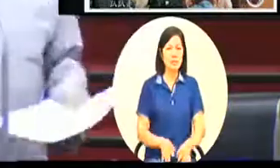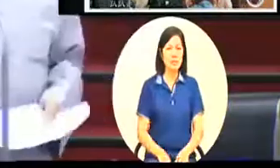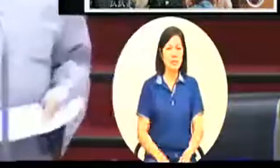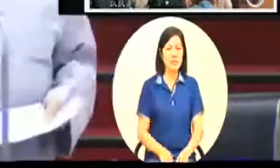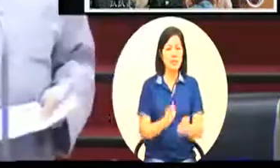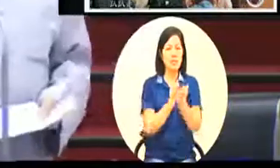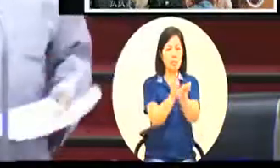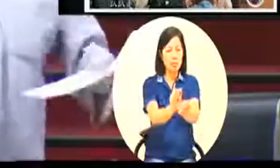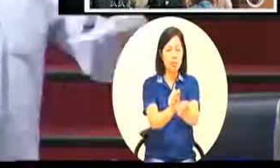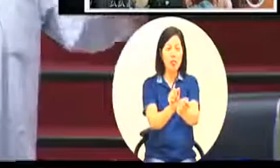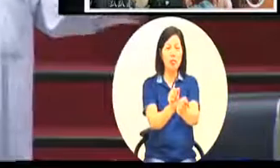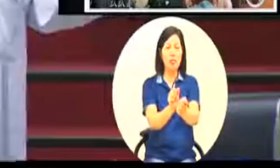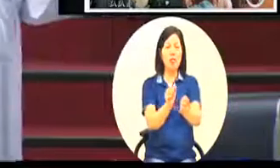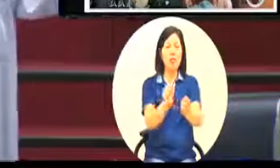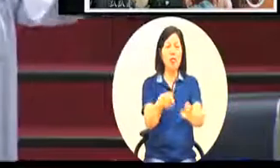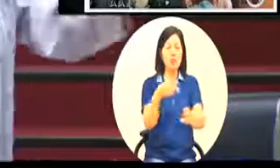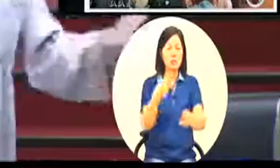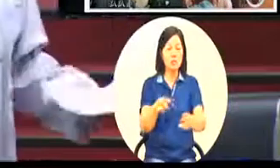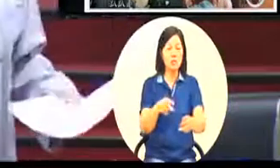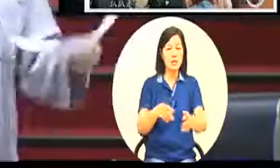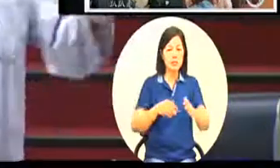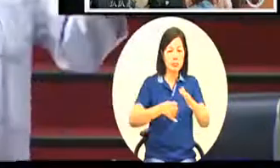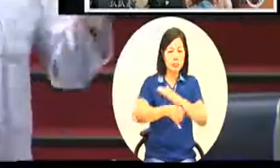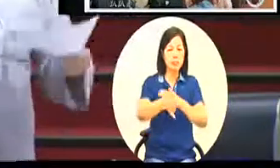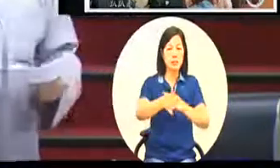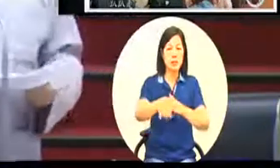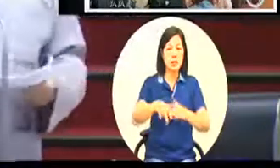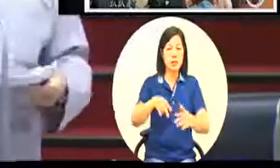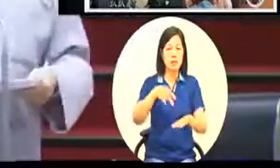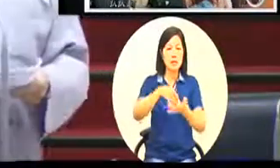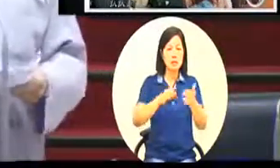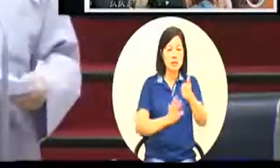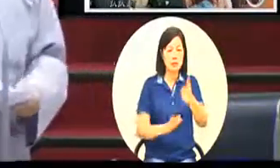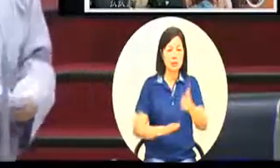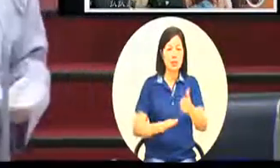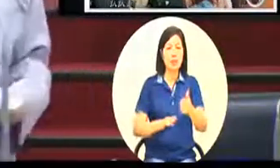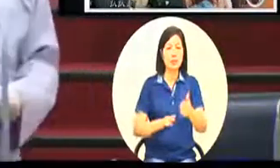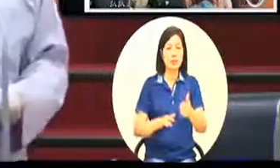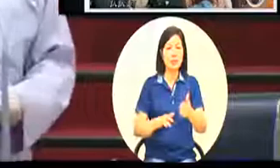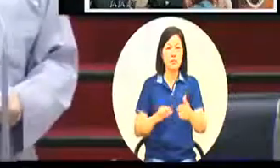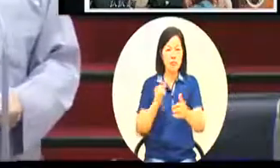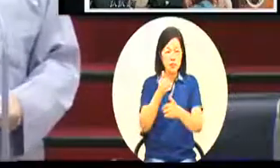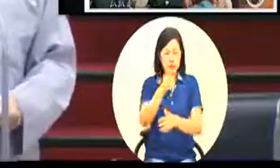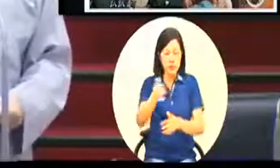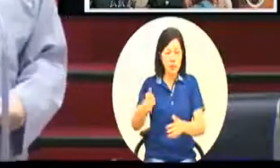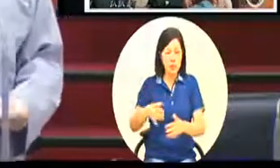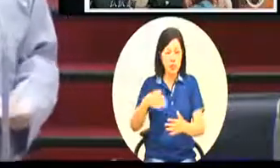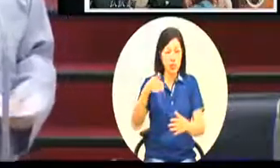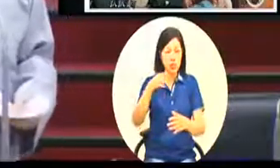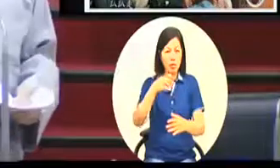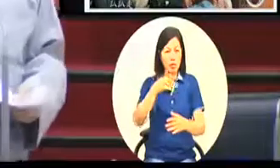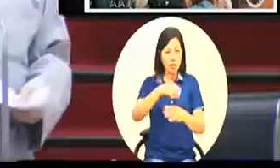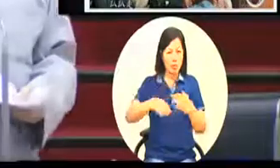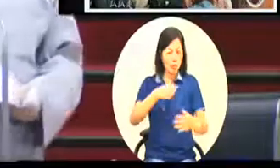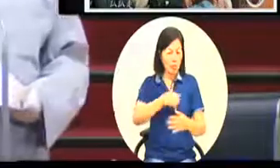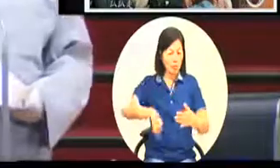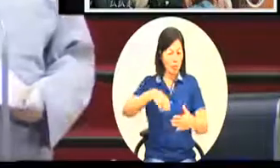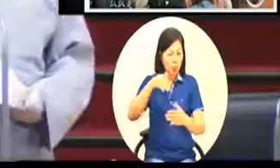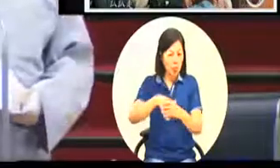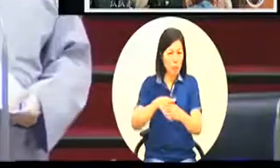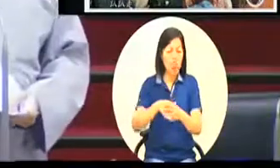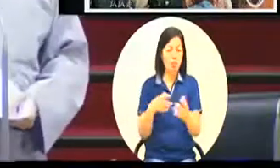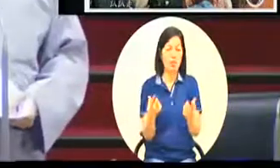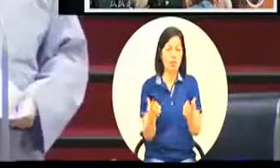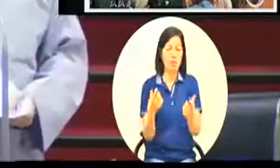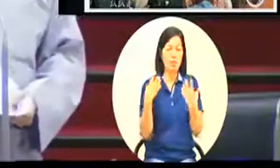出来，大家围出来，侬个咧选立委、选议员，白白坐架出来，一个好人，啊，变作做